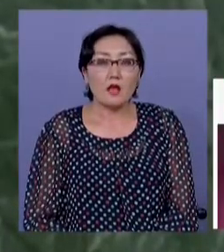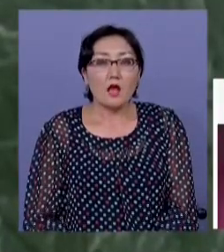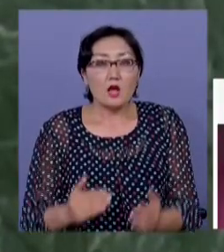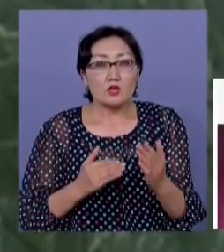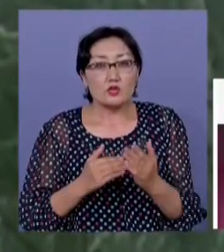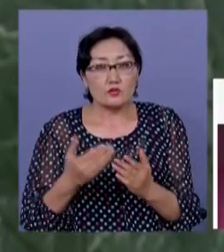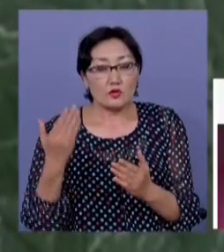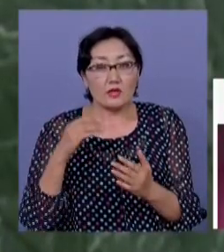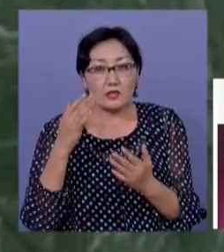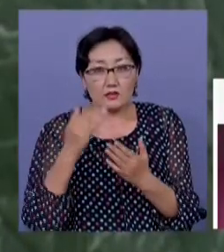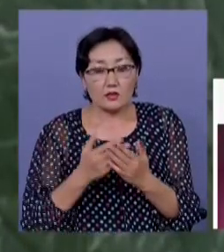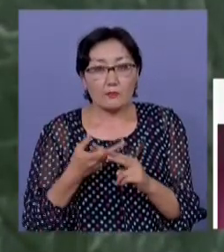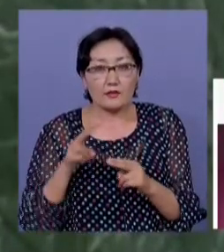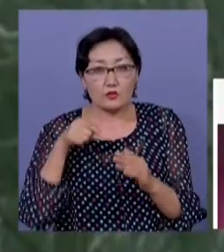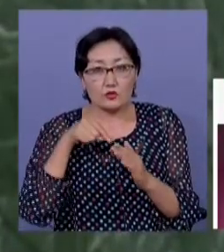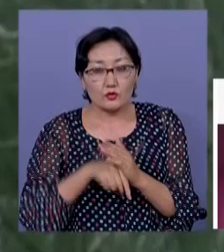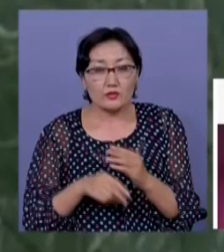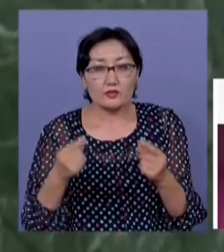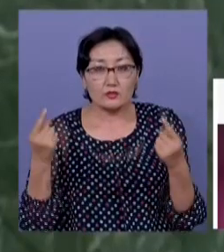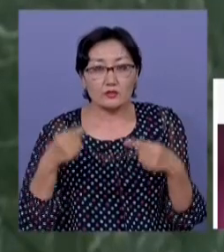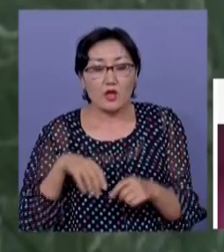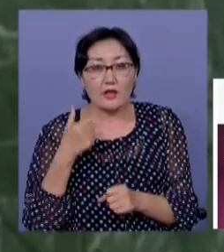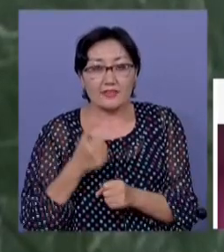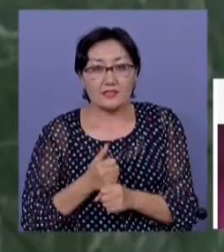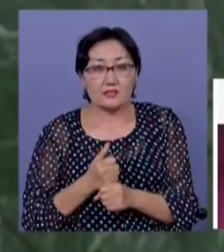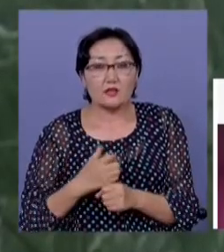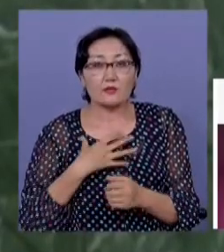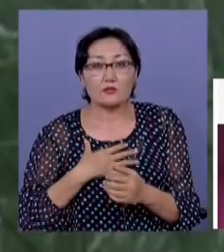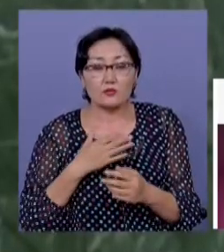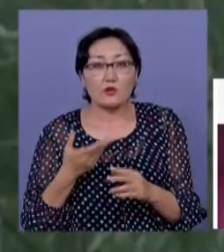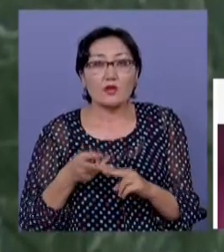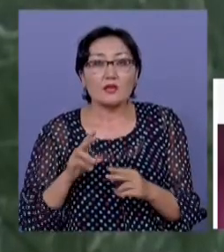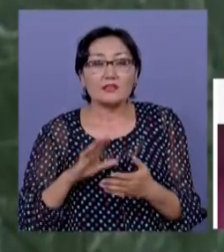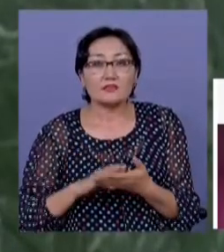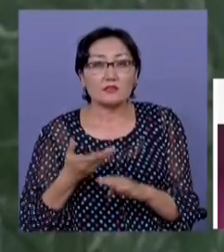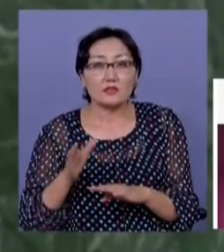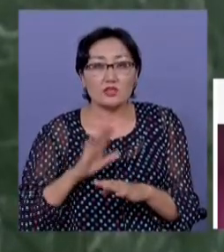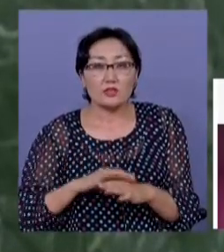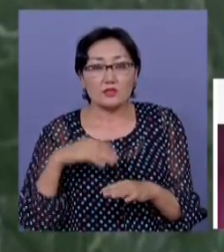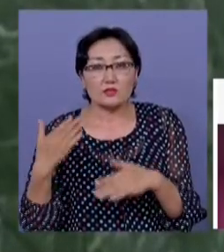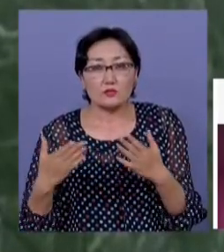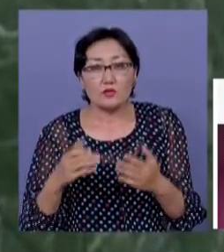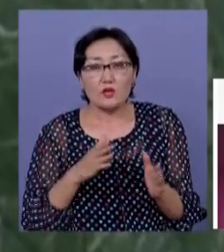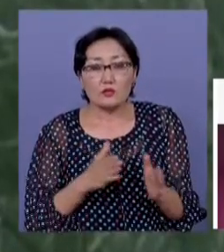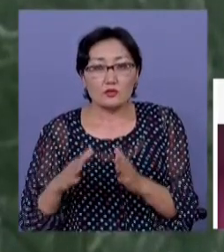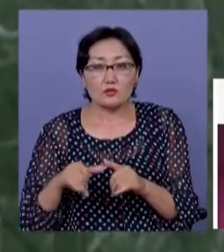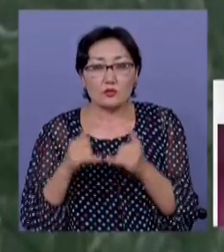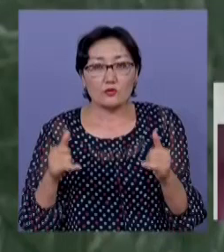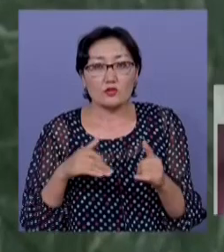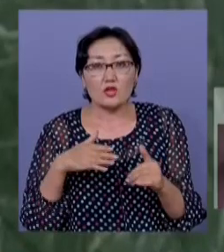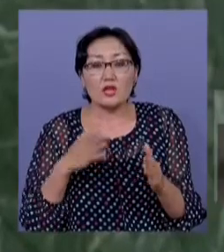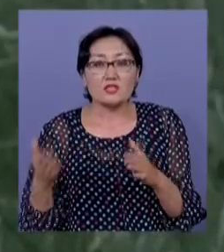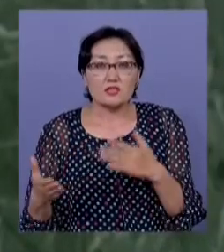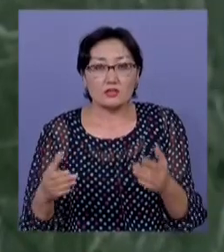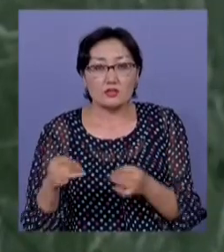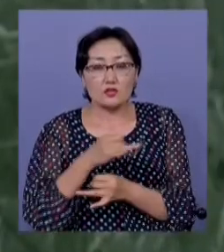Жоғарыда аталғандардың барлығы тереңде жатқан дағдарыстың негізгі үрейі. Бұл қиын жағдайда Қазақстан жан-жақты және тұрақты даму, жан-жақты диалог